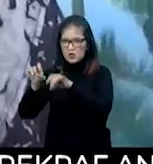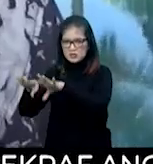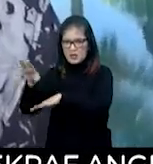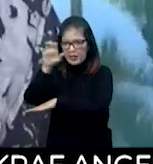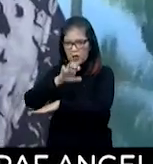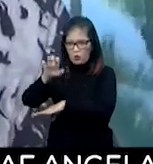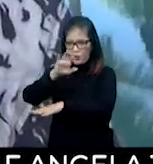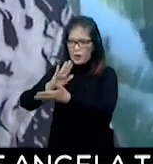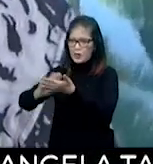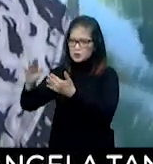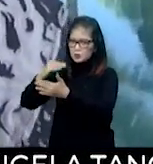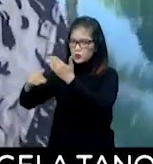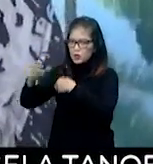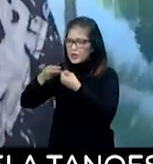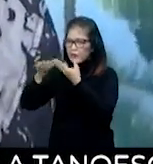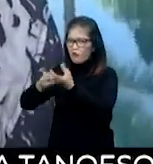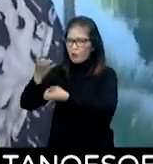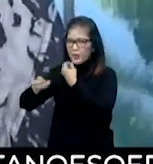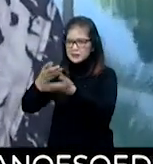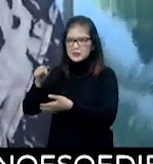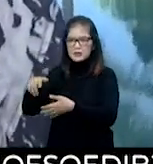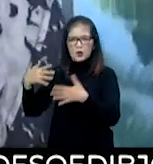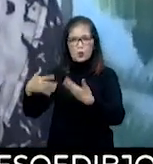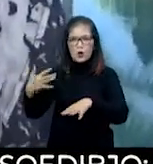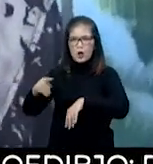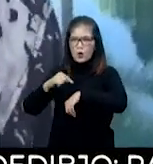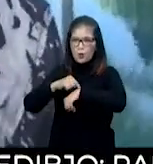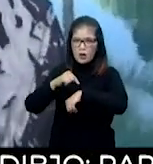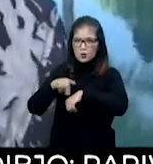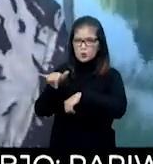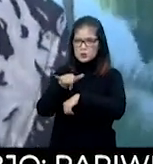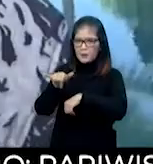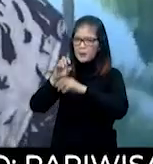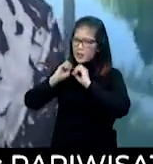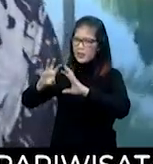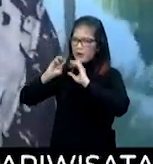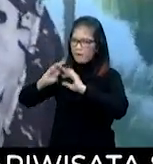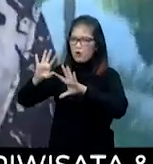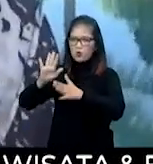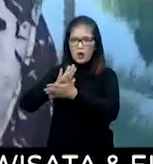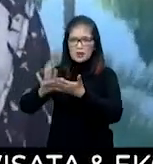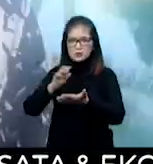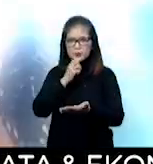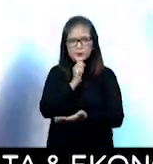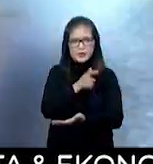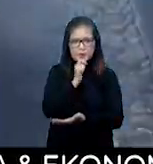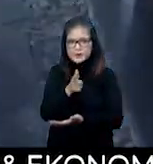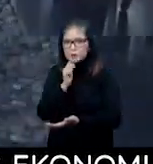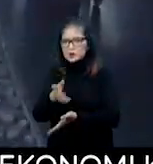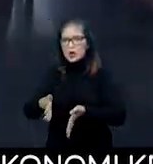itu tanggapannya luar biasa di hari yang sama malam hari langsung Saya menerima